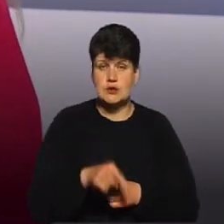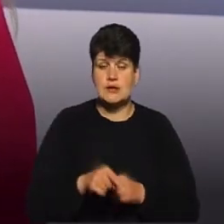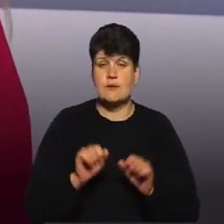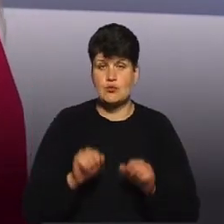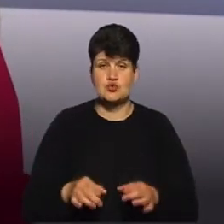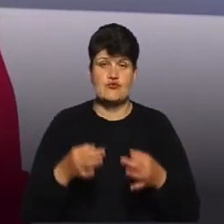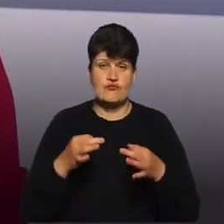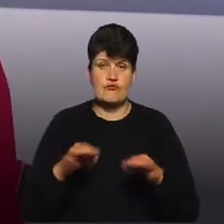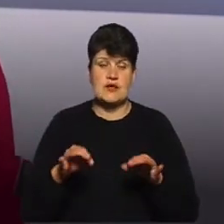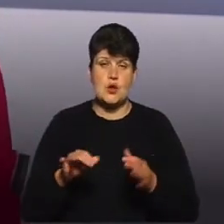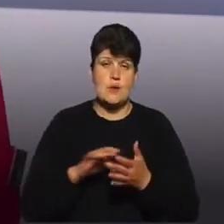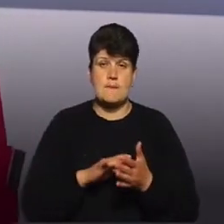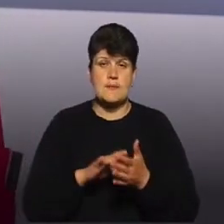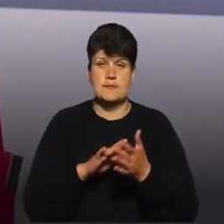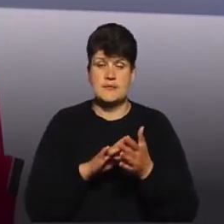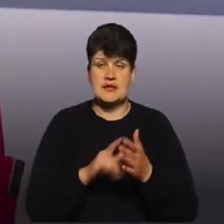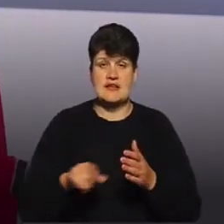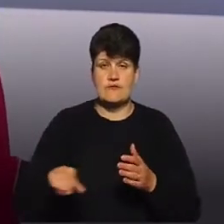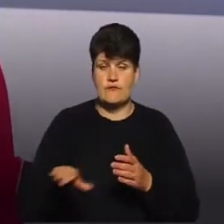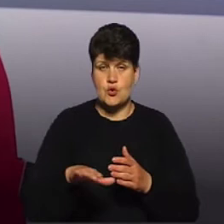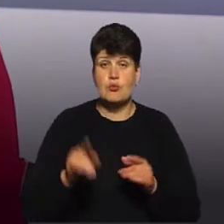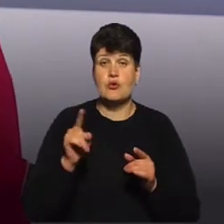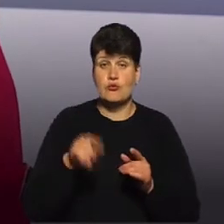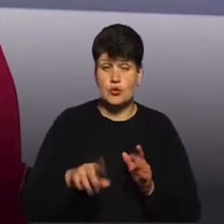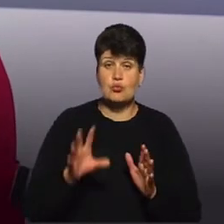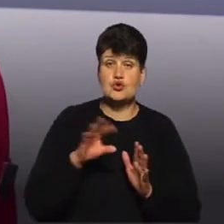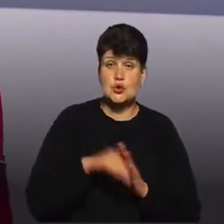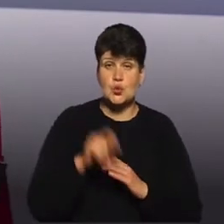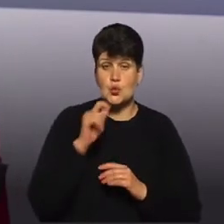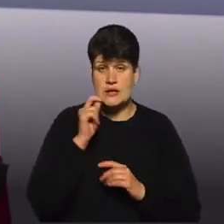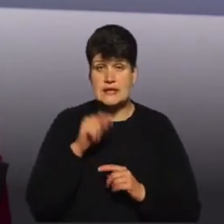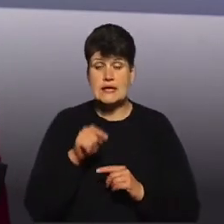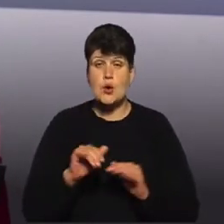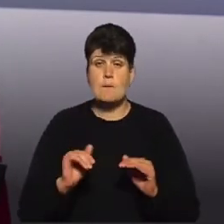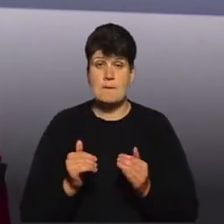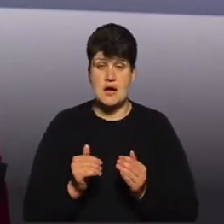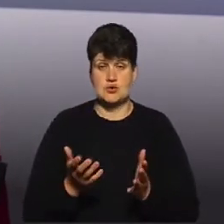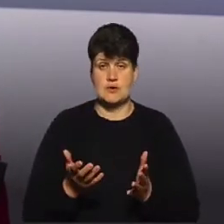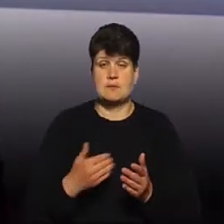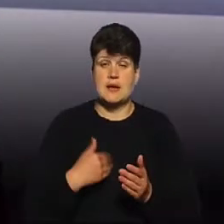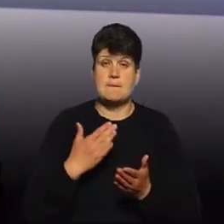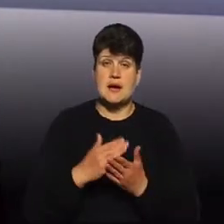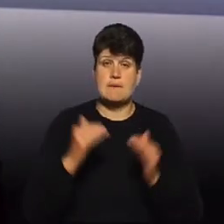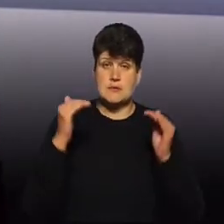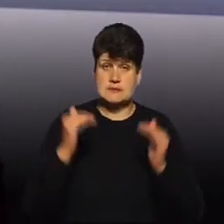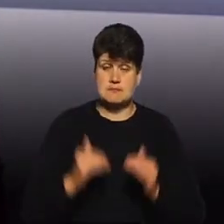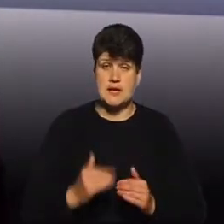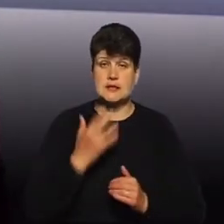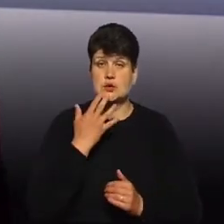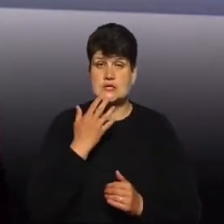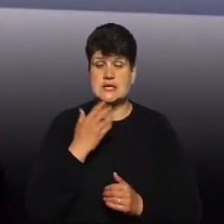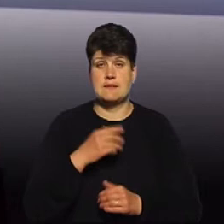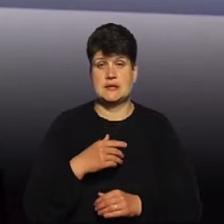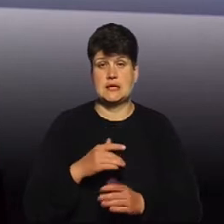мандрувати Європою, в тому числі і Україною, звичайно, і обмежує потік. Ми маємо спад іноземних туристів, іноземних гостів,